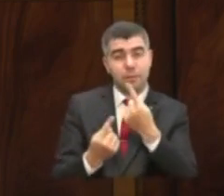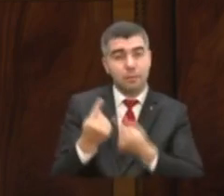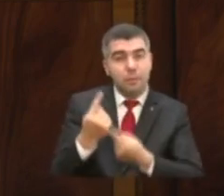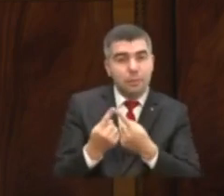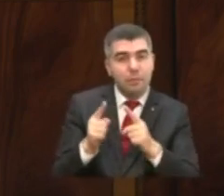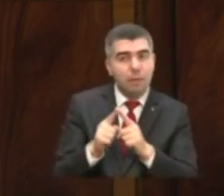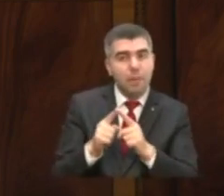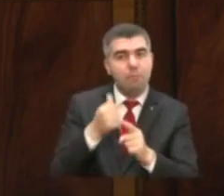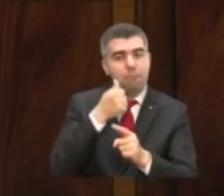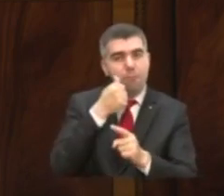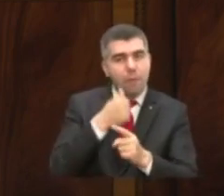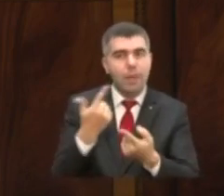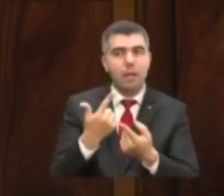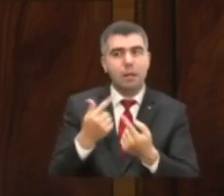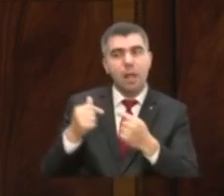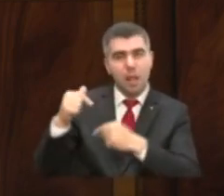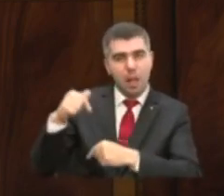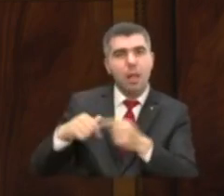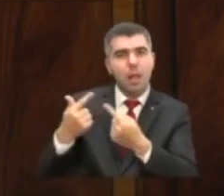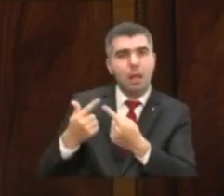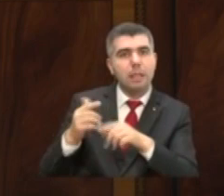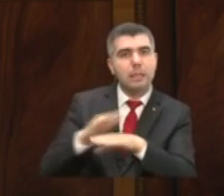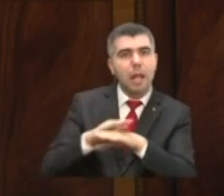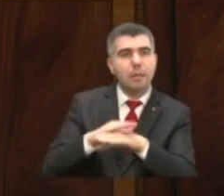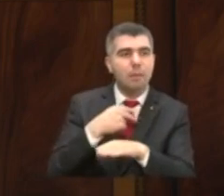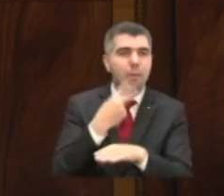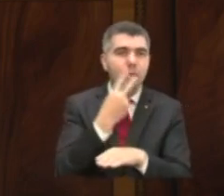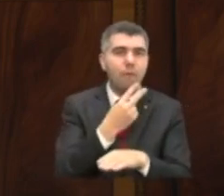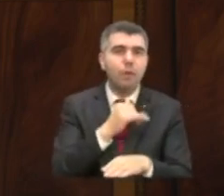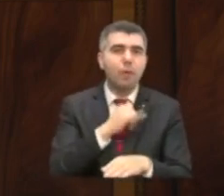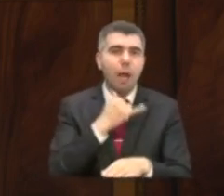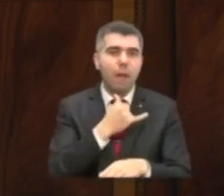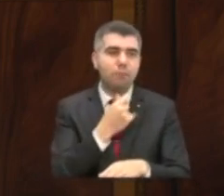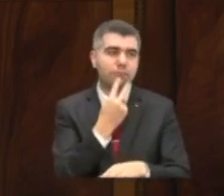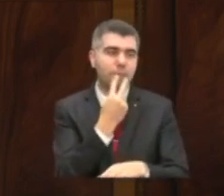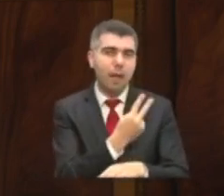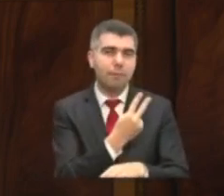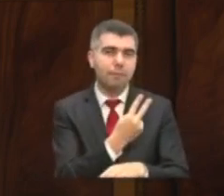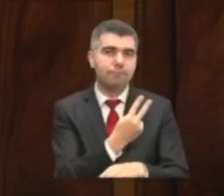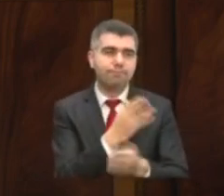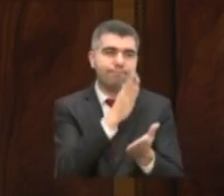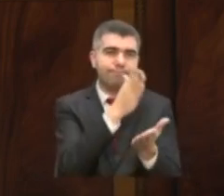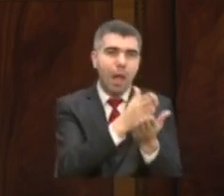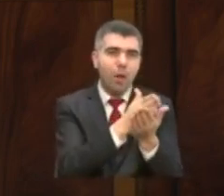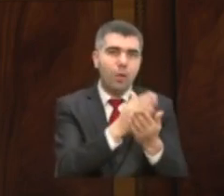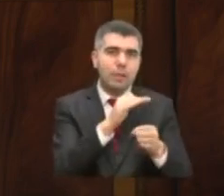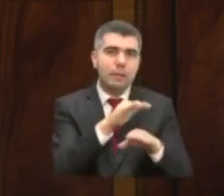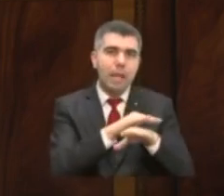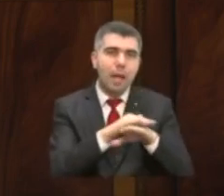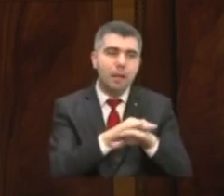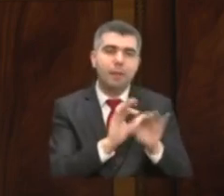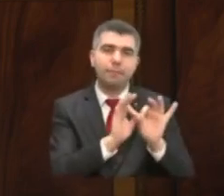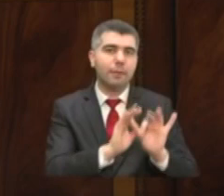ولا التدبير تبديد الأموال العمومية، وهذا كيعطي إشارة سلبية على الجاذبية ديال العمل السياسي. بالتالي اليوم حنا معنيين